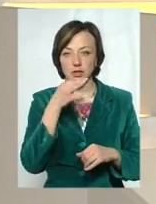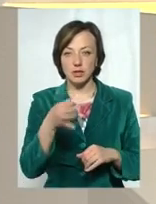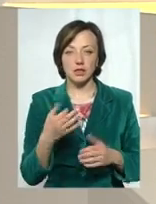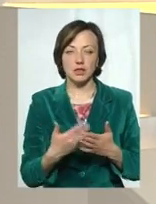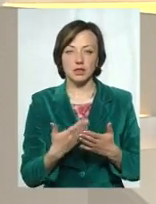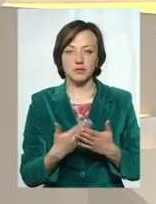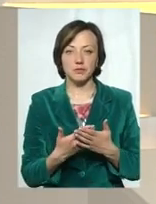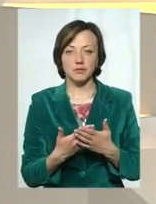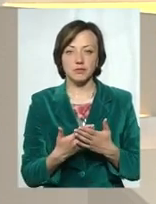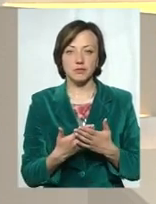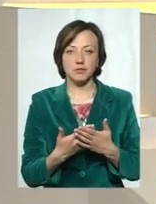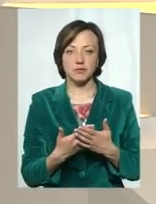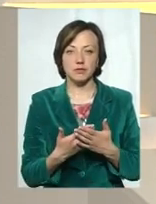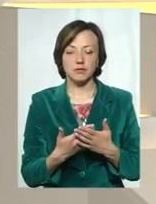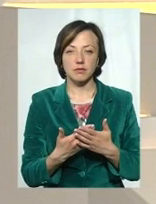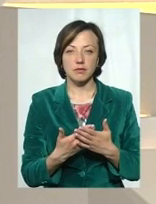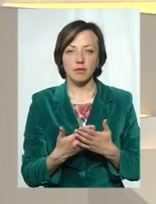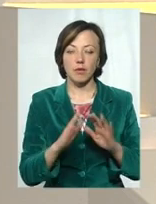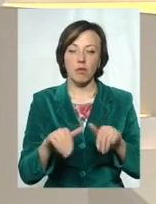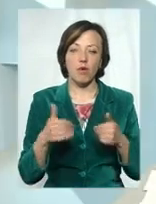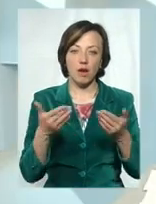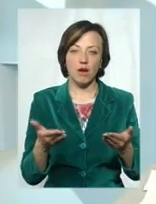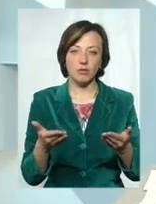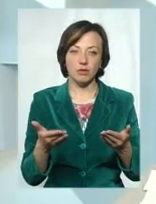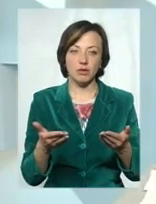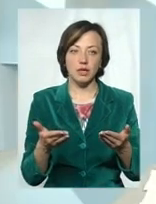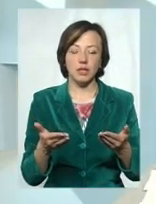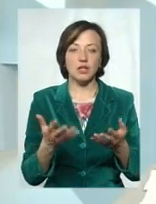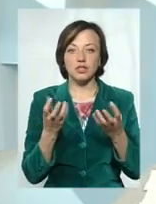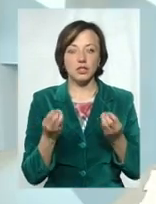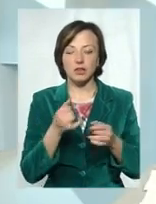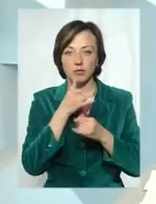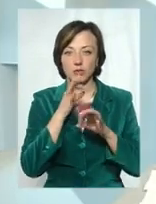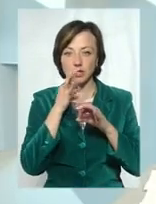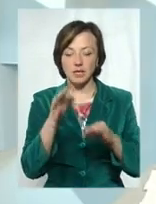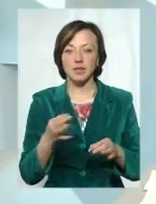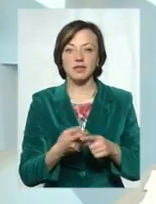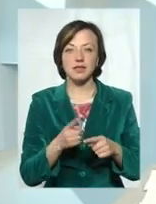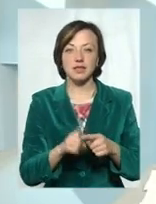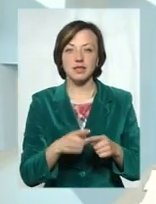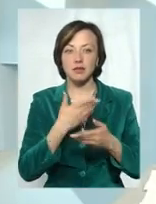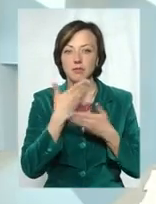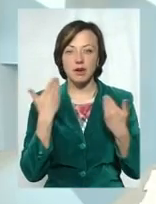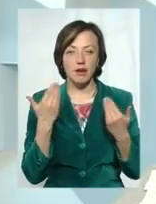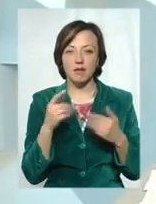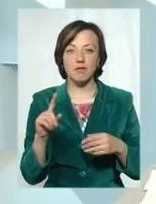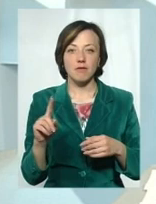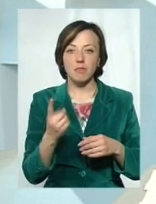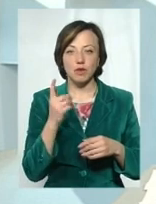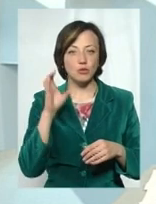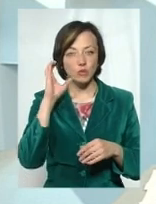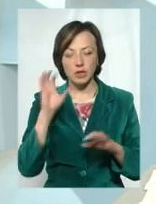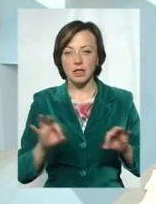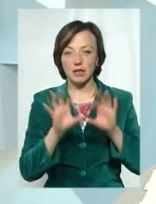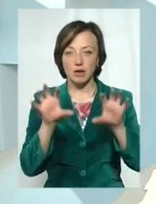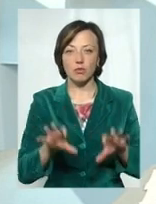якісь формулу? Ну, на пораду. Сьогодні формулу, пораду ще не можна сказати, тому що це немає хоча б в першому читанні